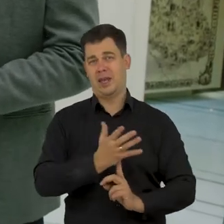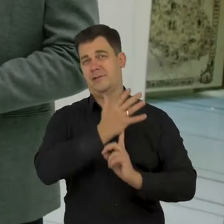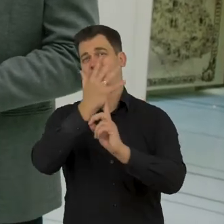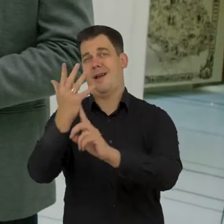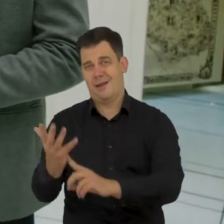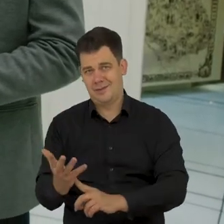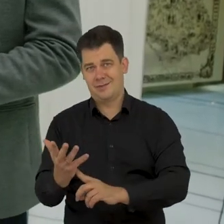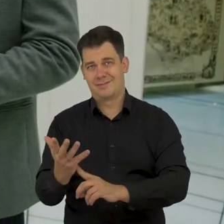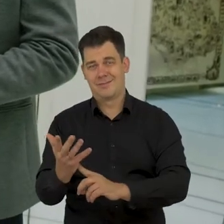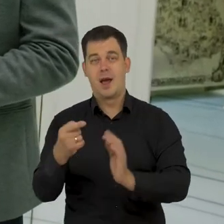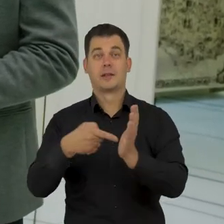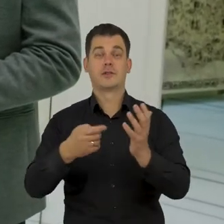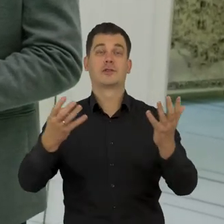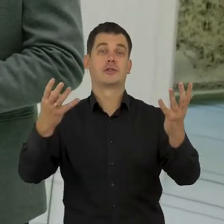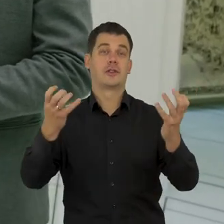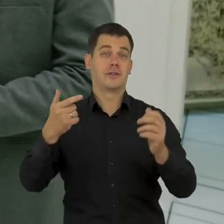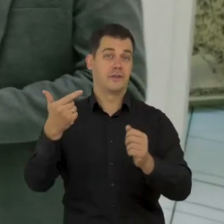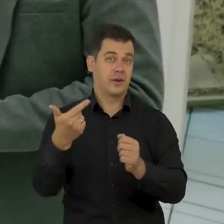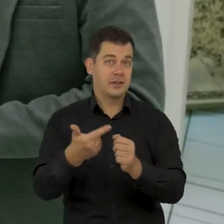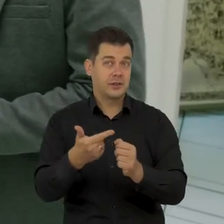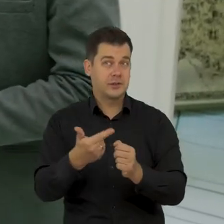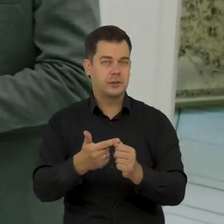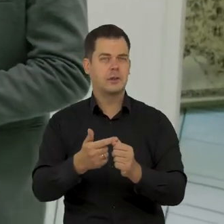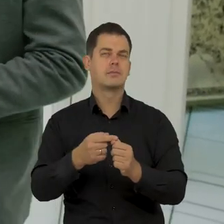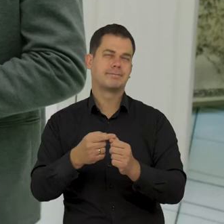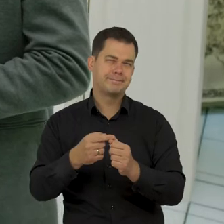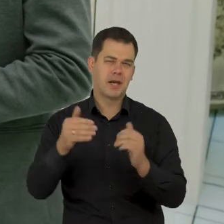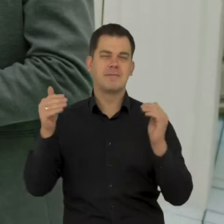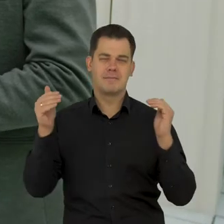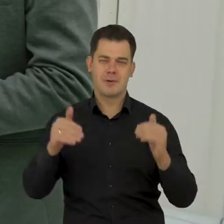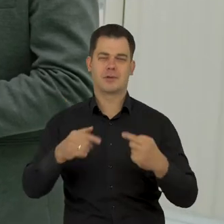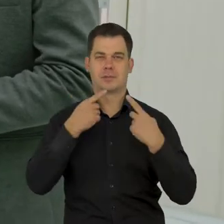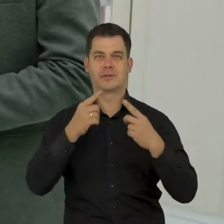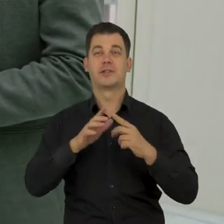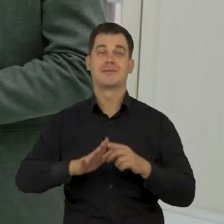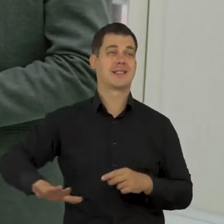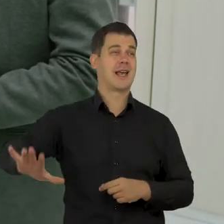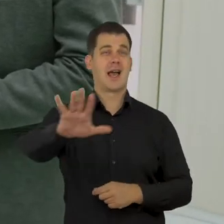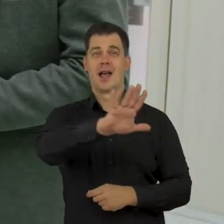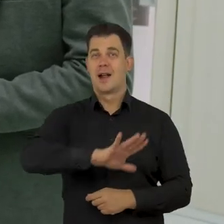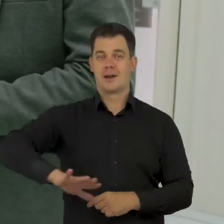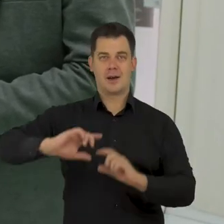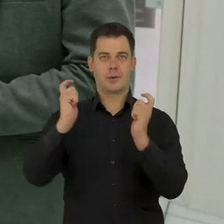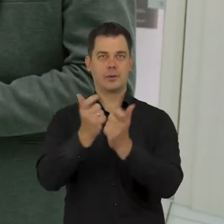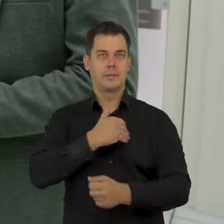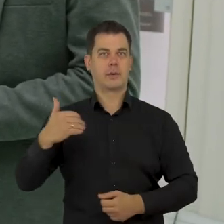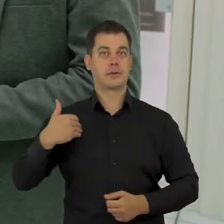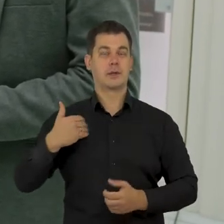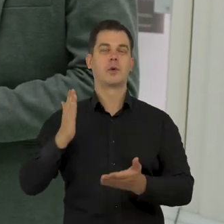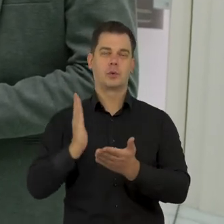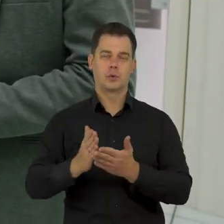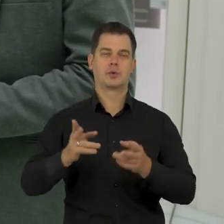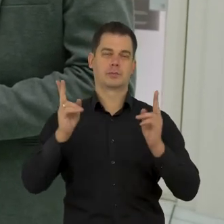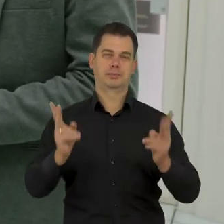to troszeczkę potrwało. I dopiero w 1920 roku można mówić, że na obszarze